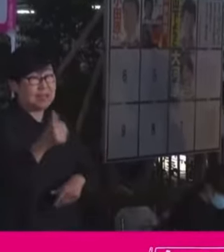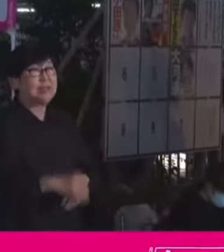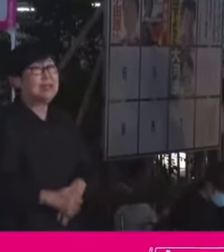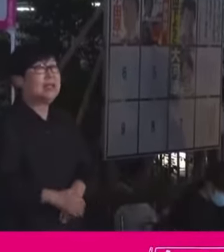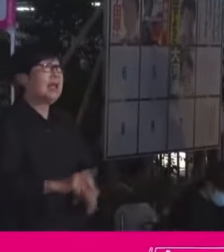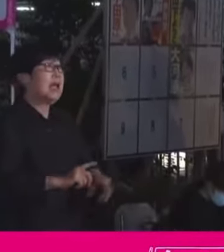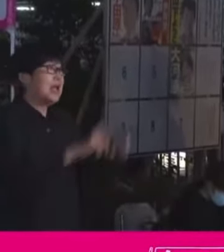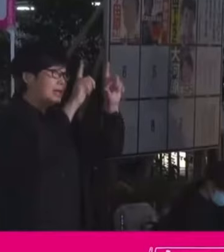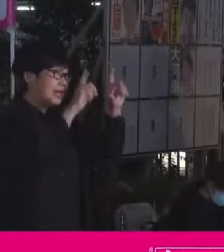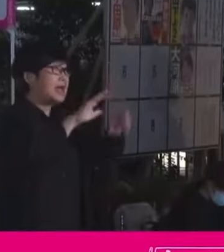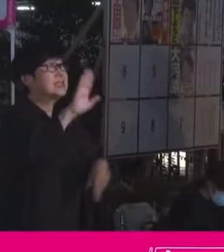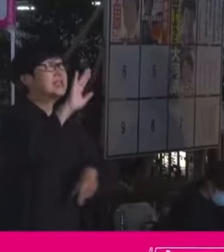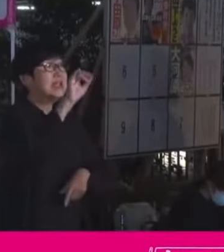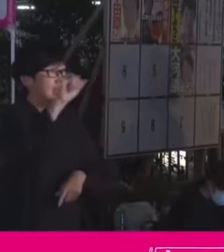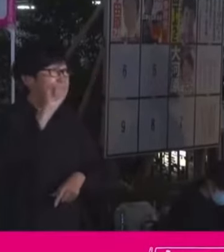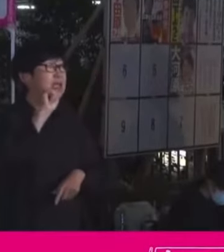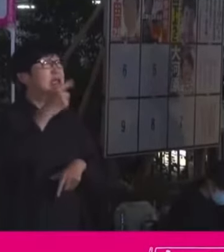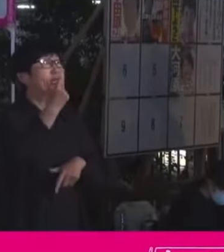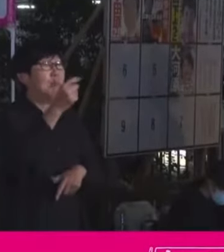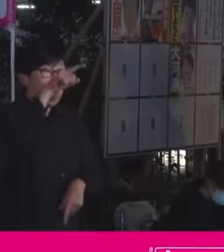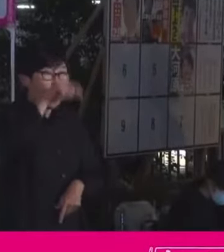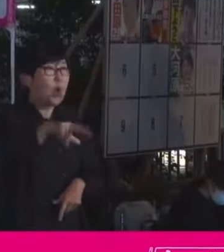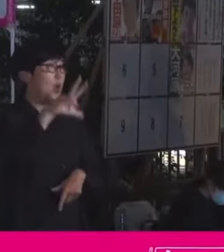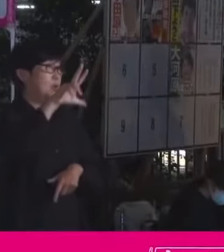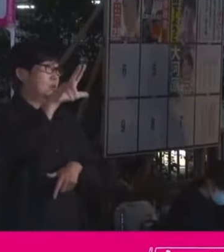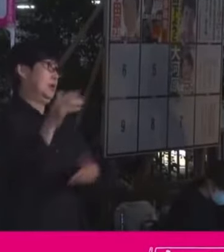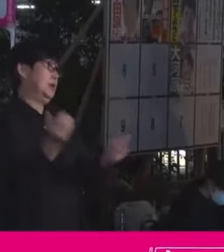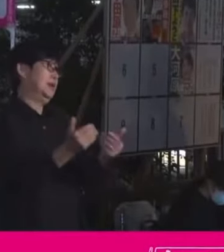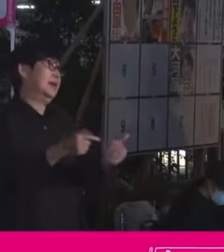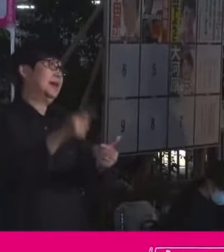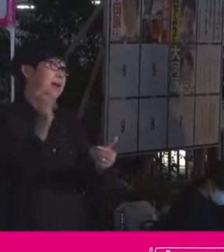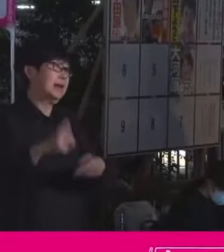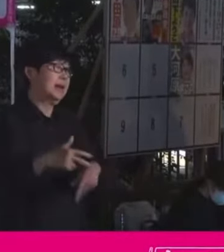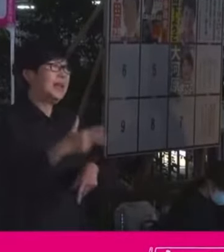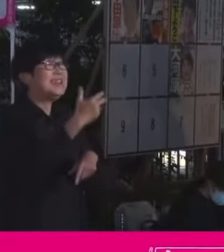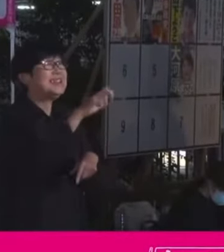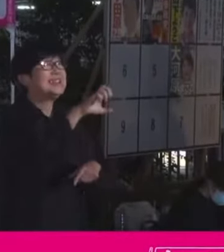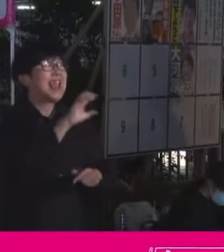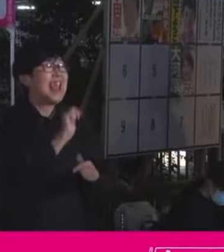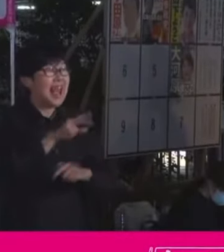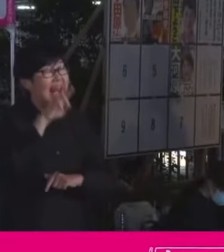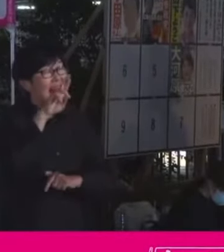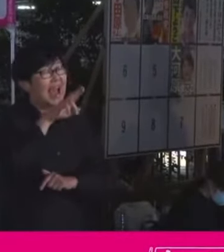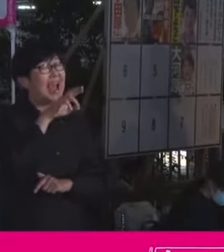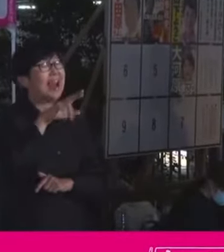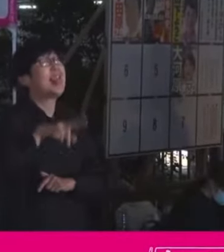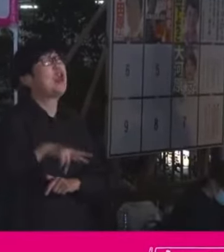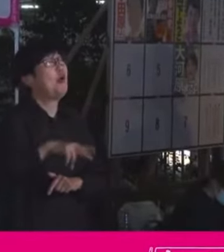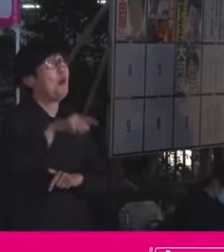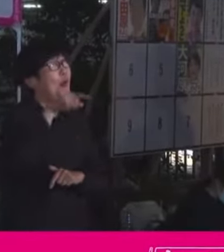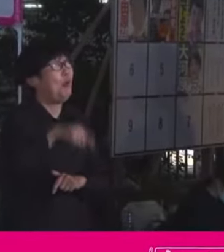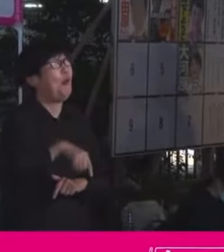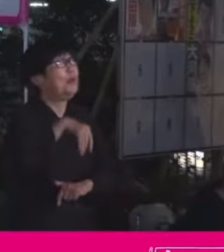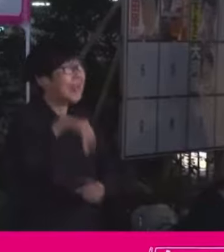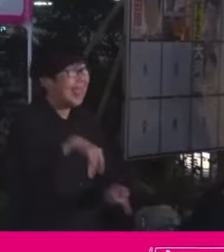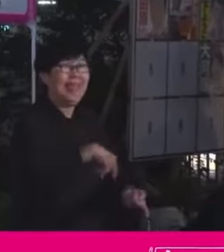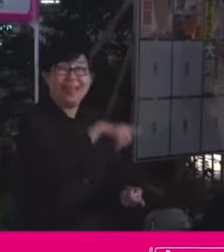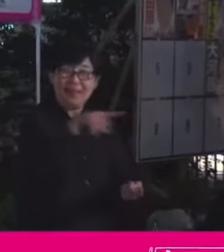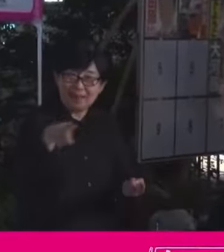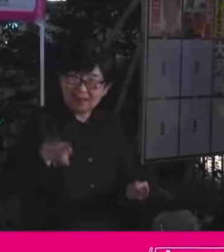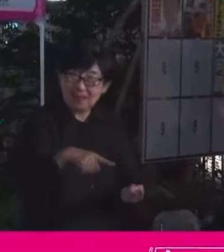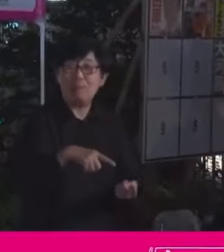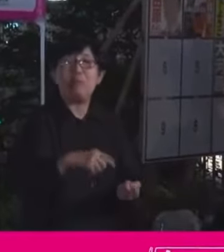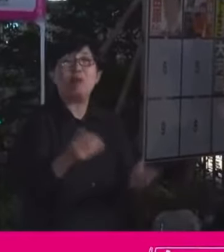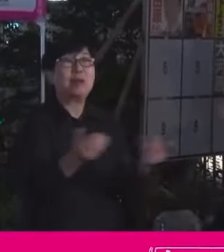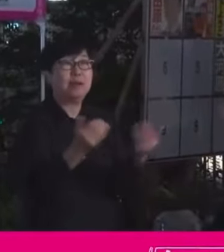国連 PKO 暫定行政府の県知事を務めシエラレオネで武装解除を担い、そして内戦の終結に貢献と、